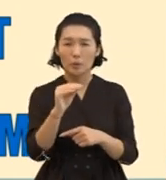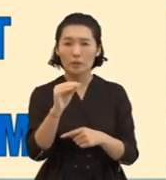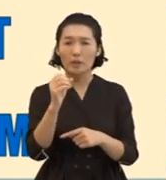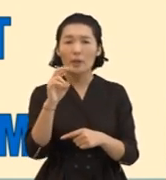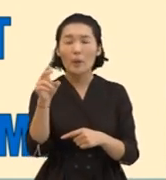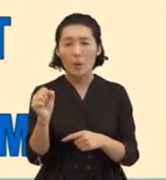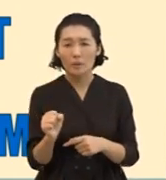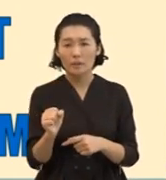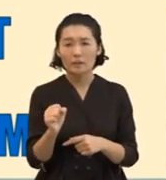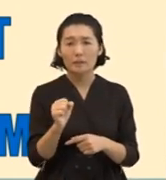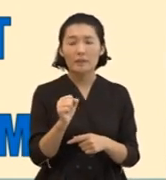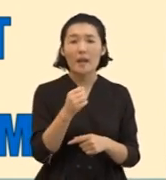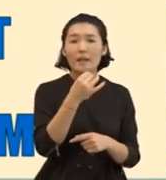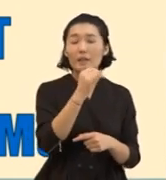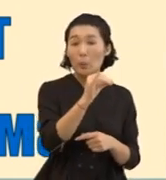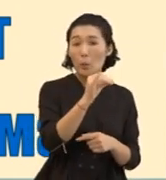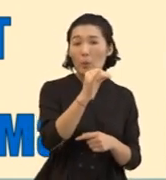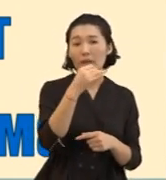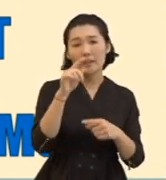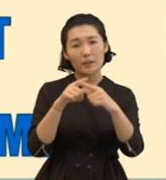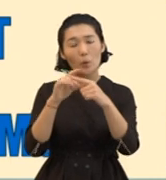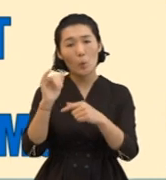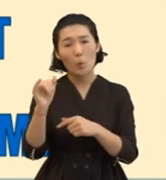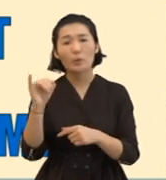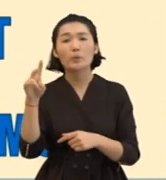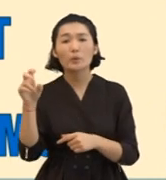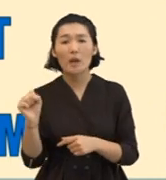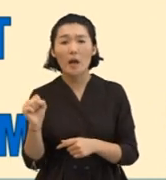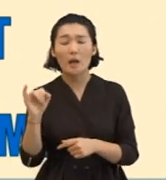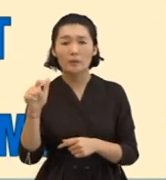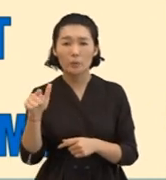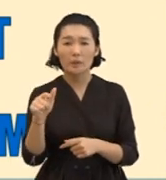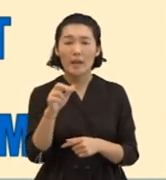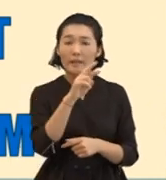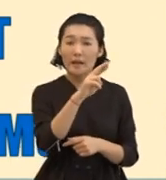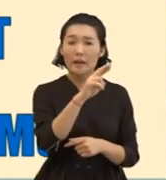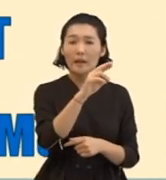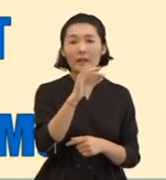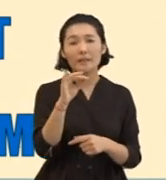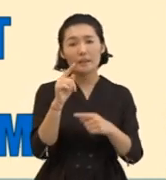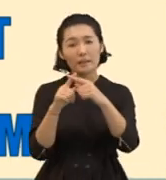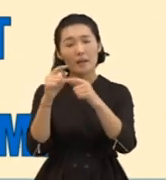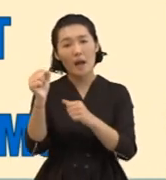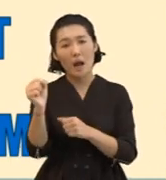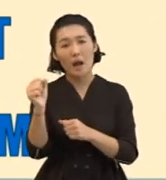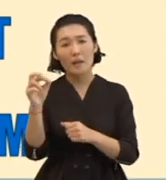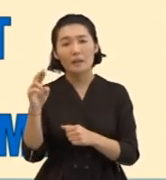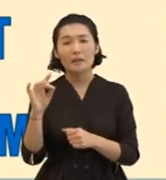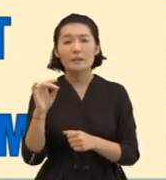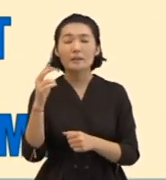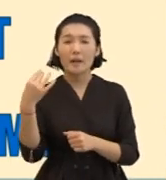ю юла юг я и яркий